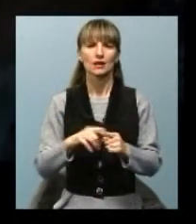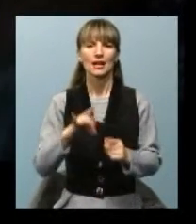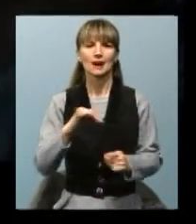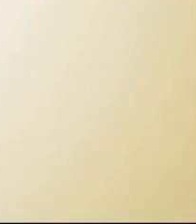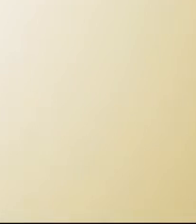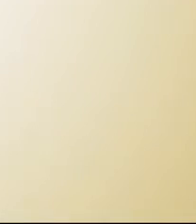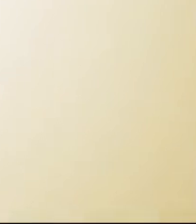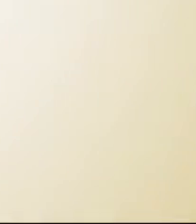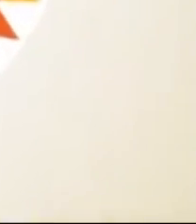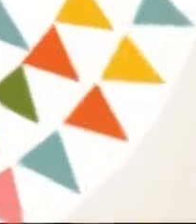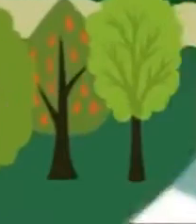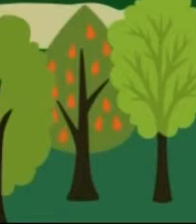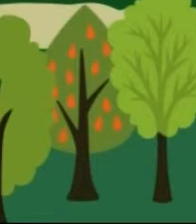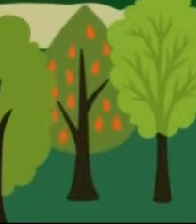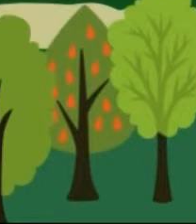зміниться.